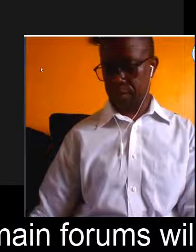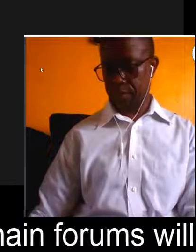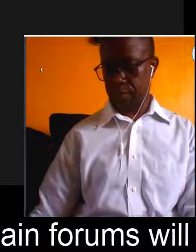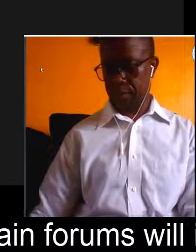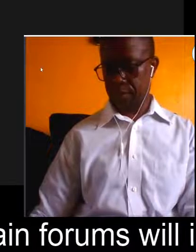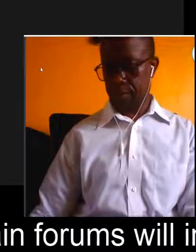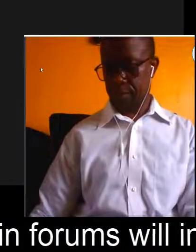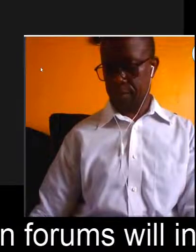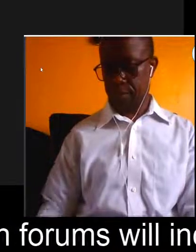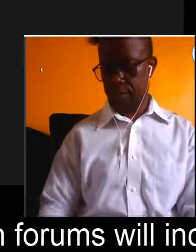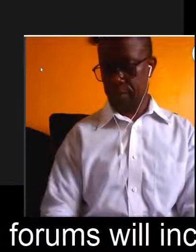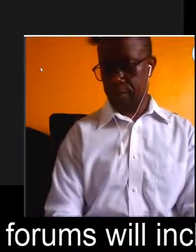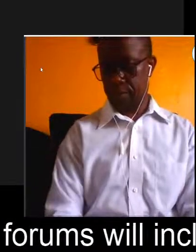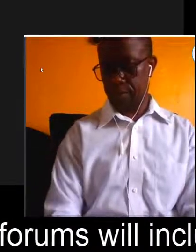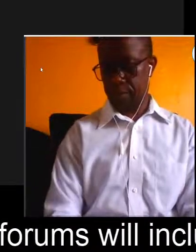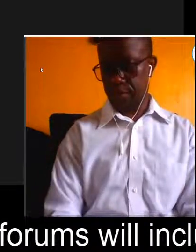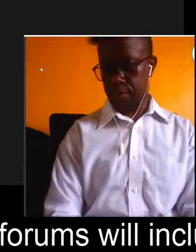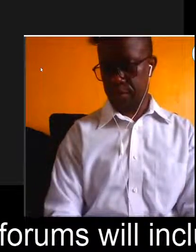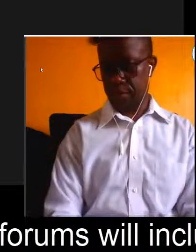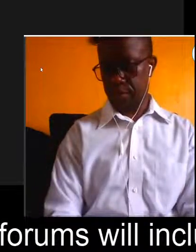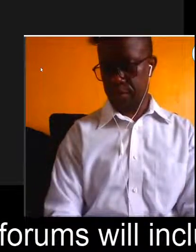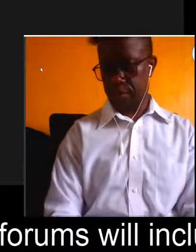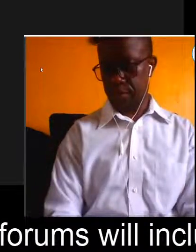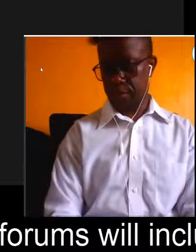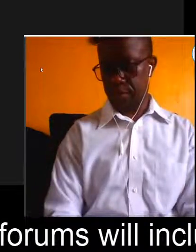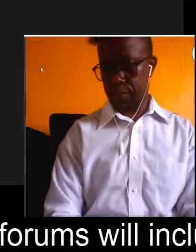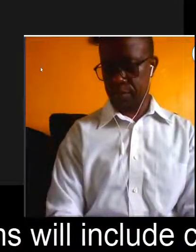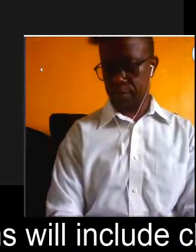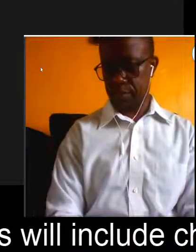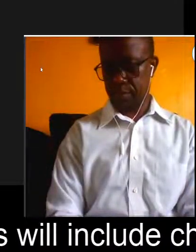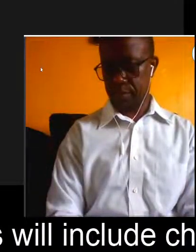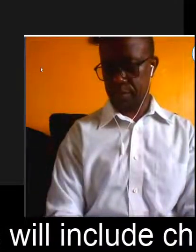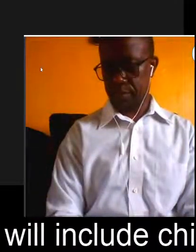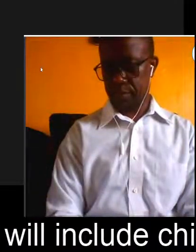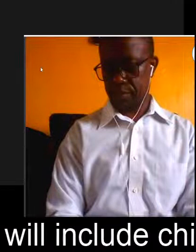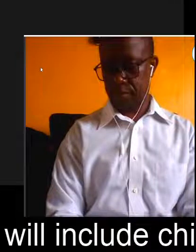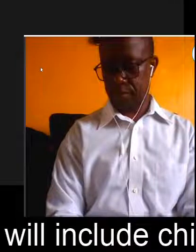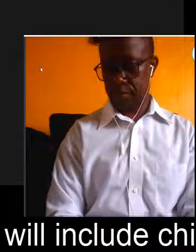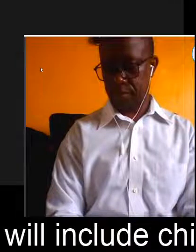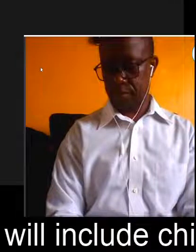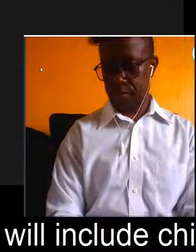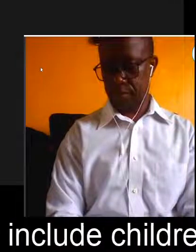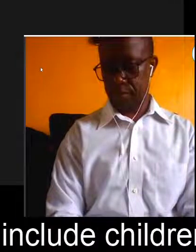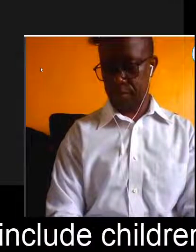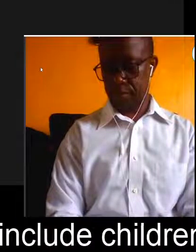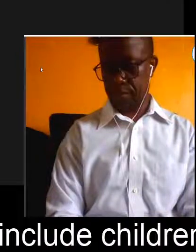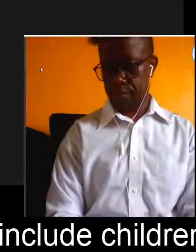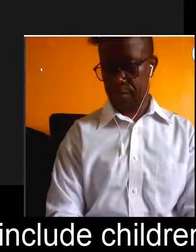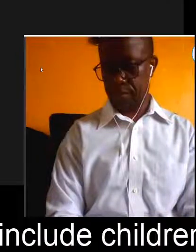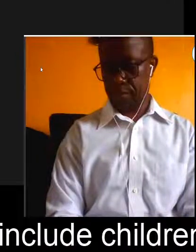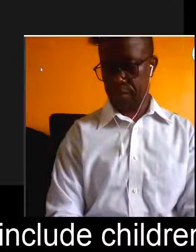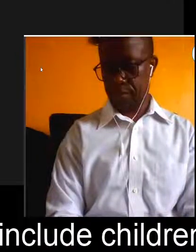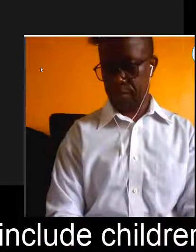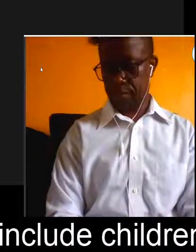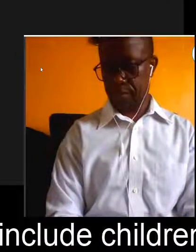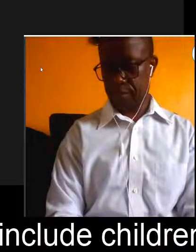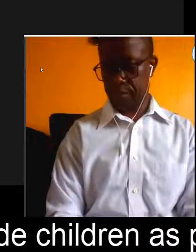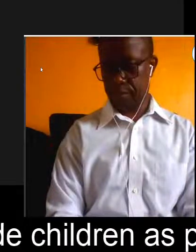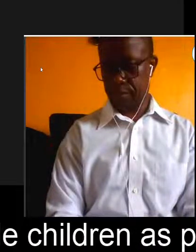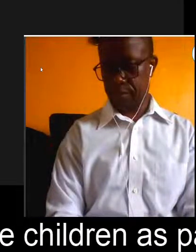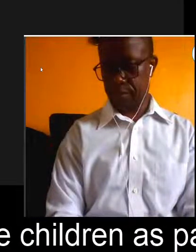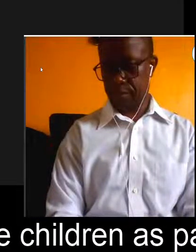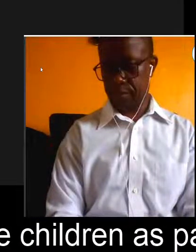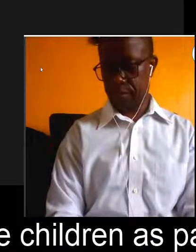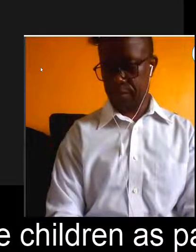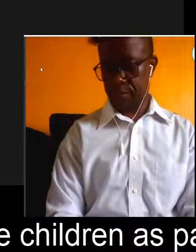We lost him. Okay. We carry on. Okay, thank you. Je disais